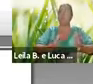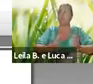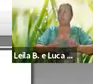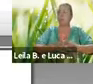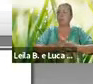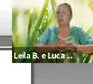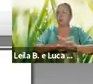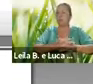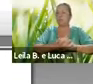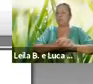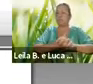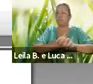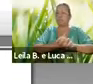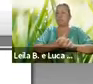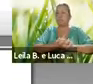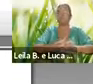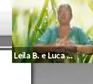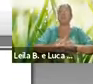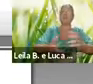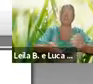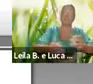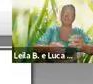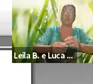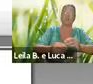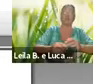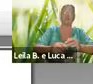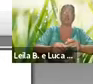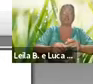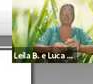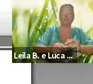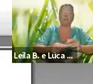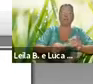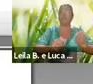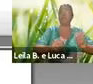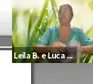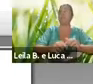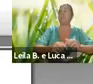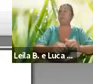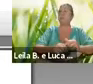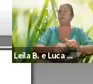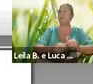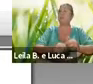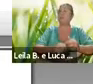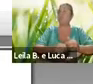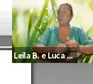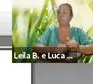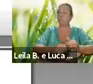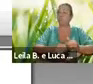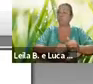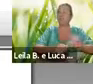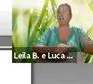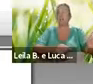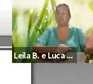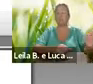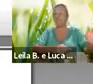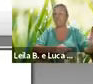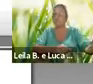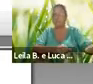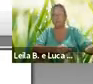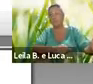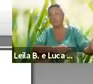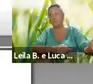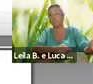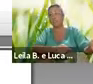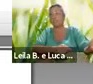Per ogni persona è una cosa diversa. Vi dico che addirittura alle volte viene pure mal di pancia, da dover